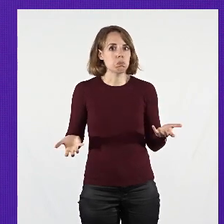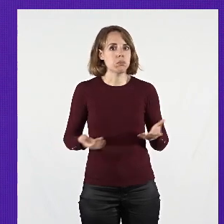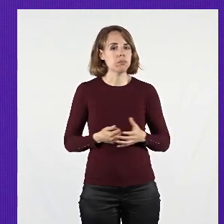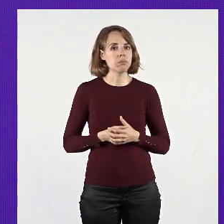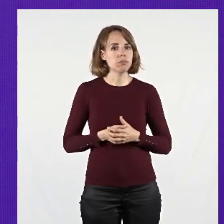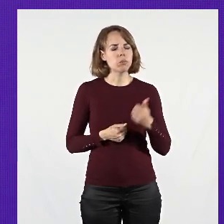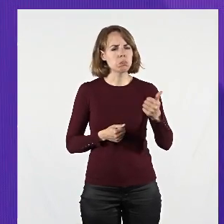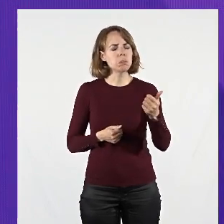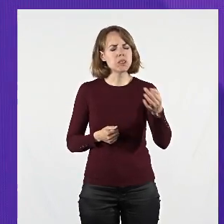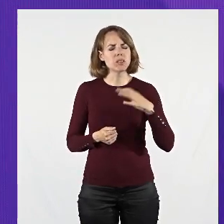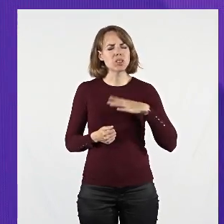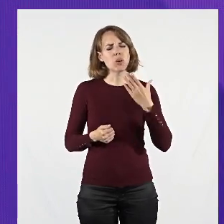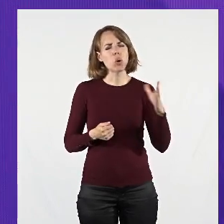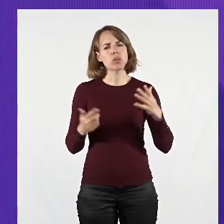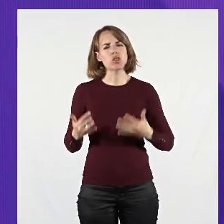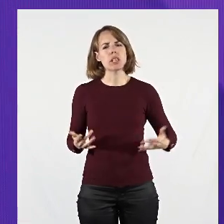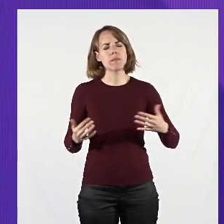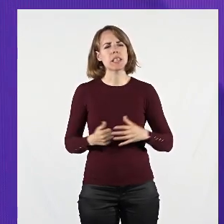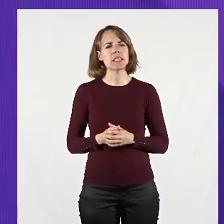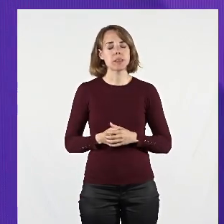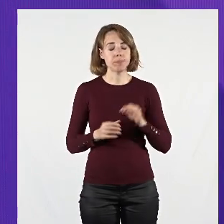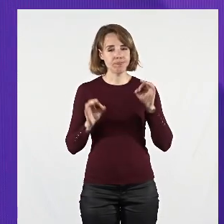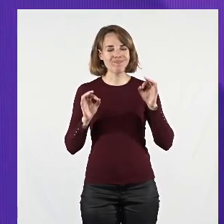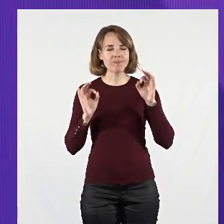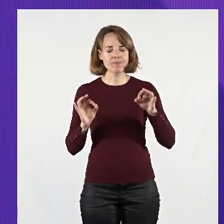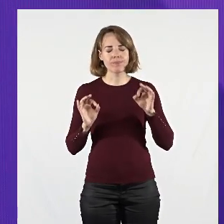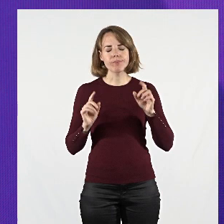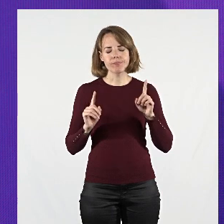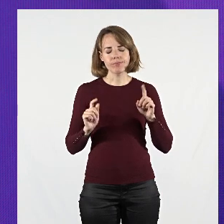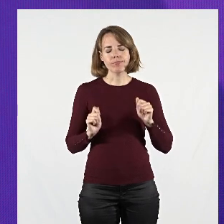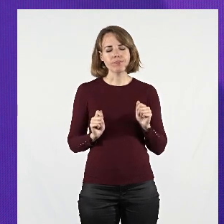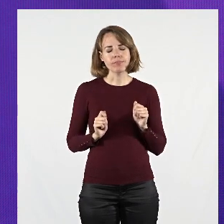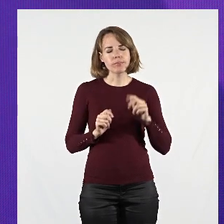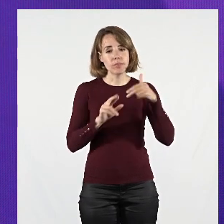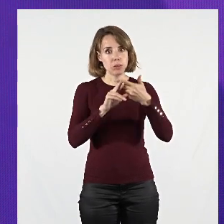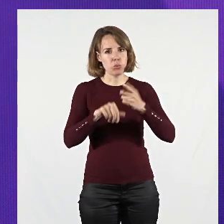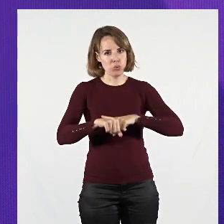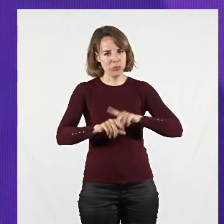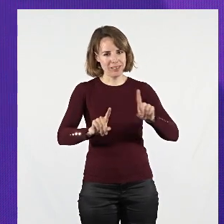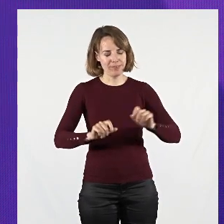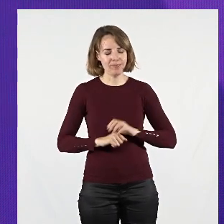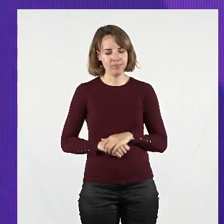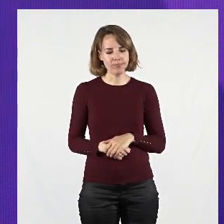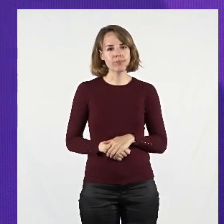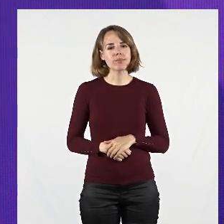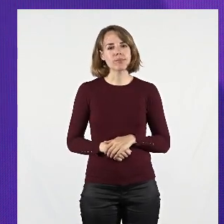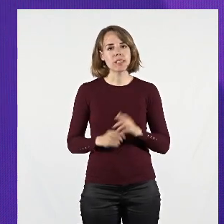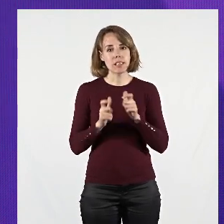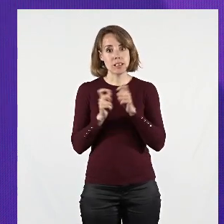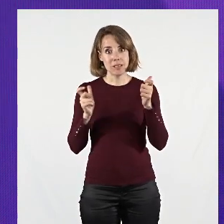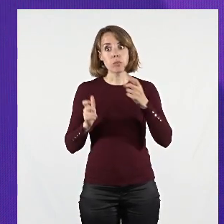Non, mais je pense que c'est vrai. Je rends la main de suite. En fait, nous avons travaillé sur les établissements